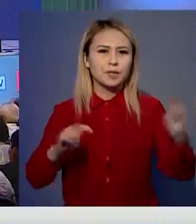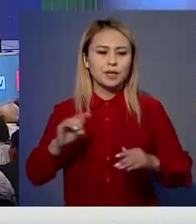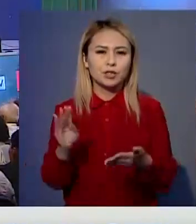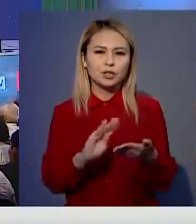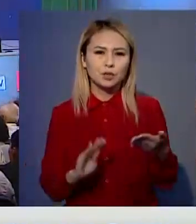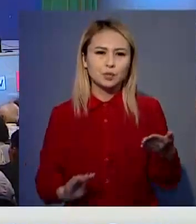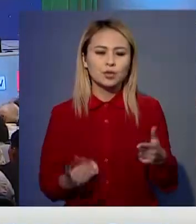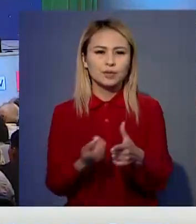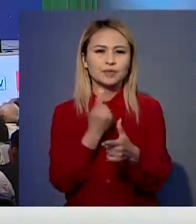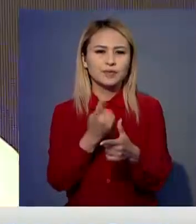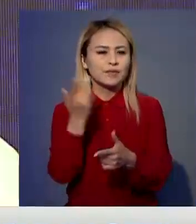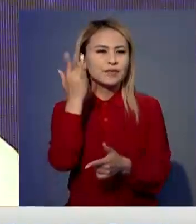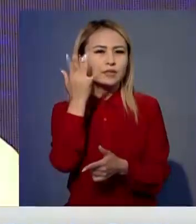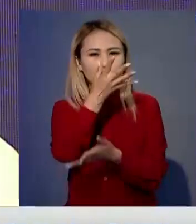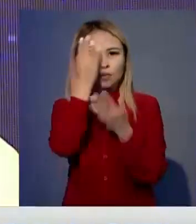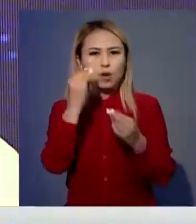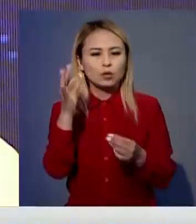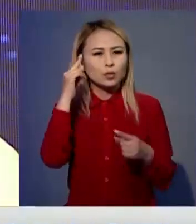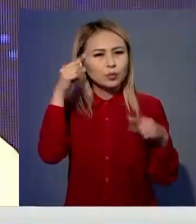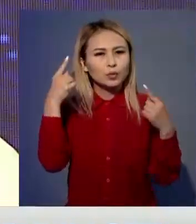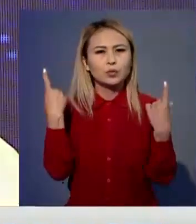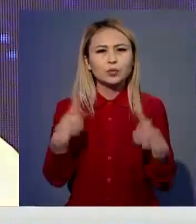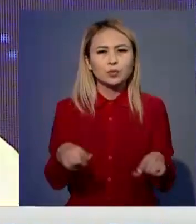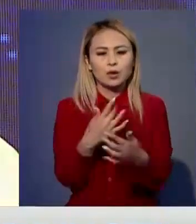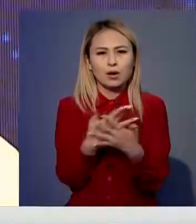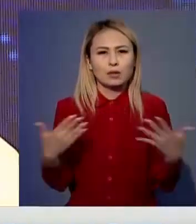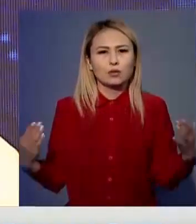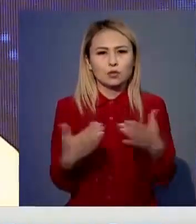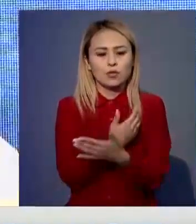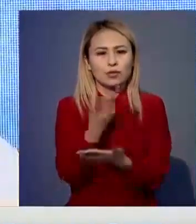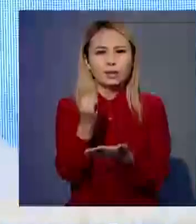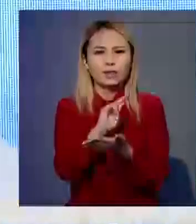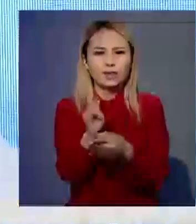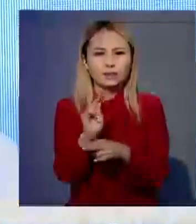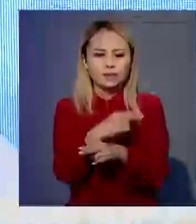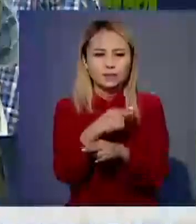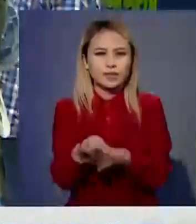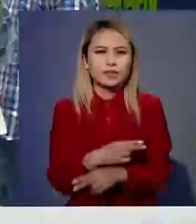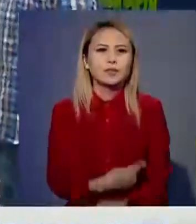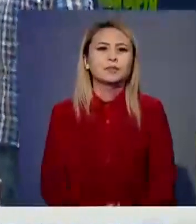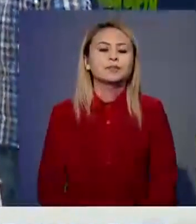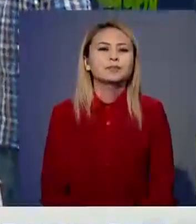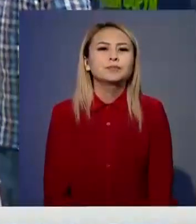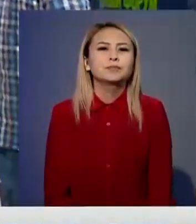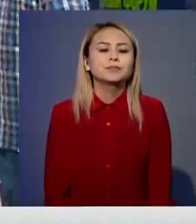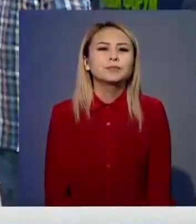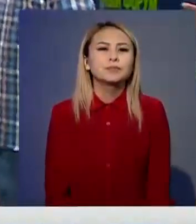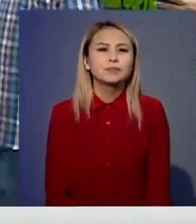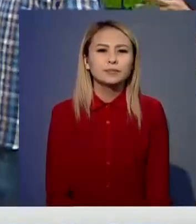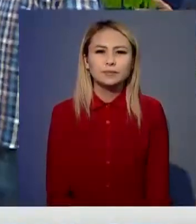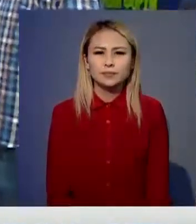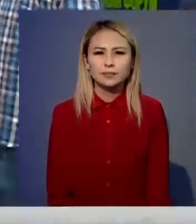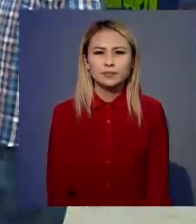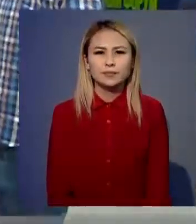жазушылар стереотиптерден арылып, өзгеше ойлап жазатын жаңа толқын тәрбиелеу керектігіне тоқталды. Тақырыбы бар